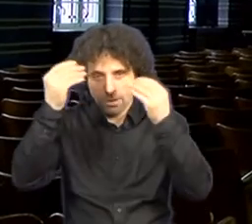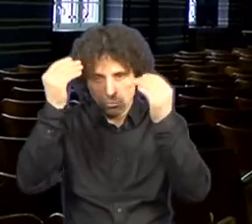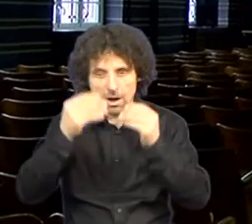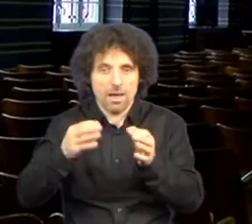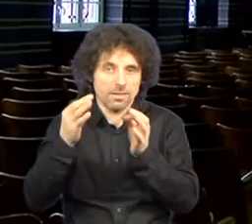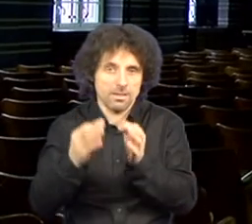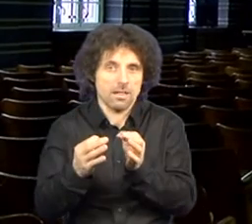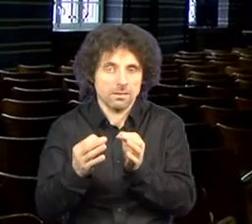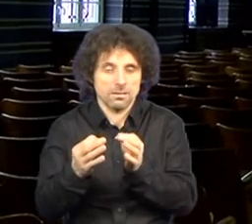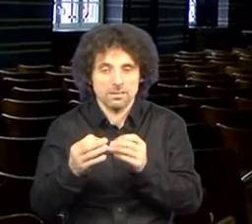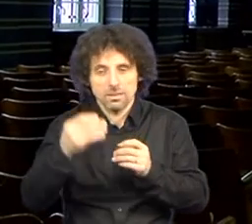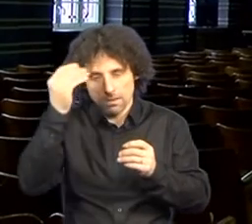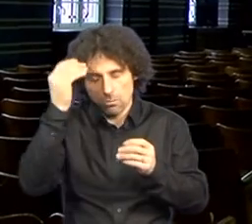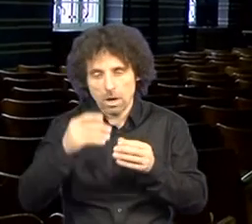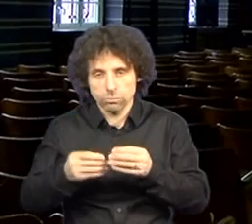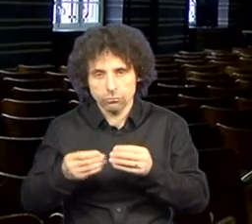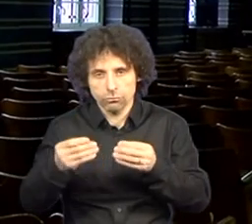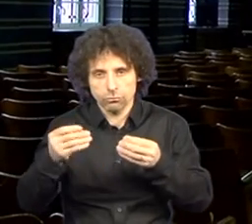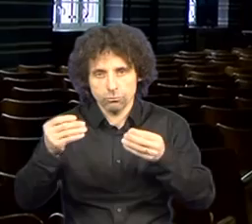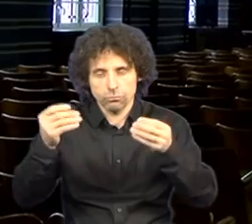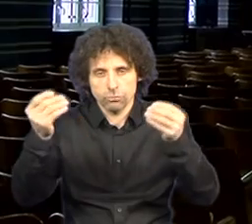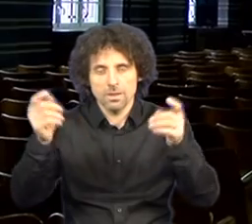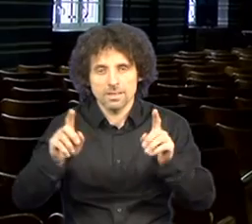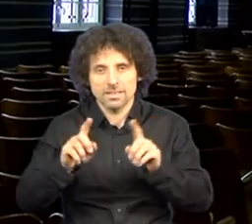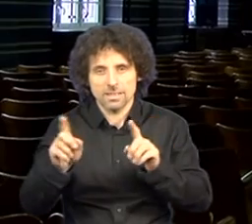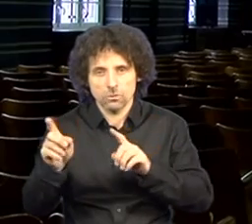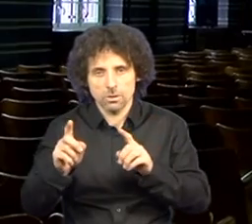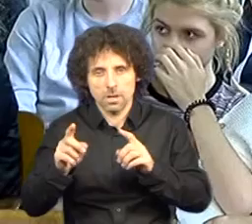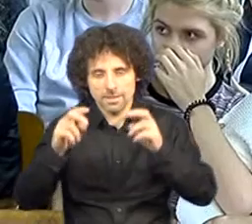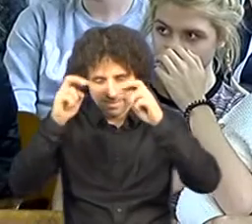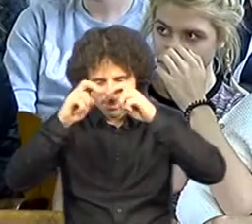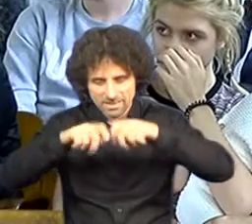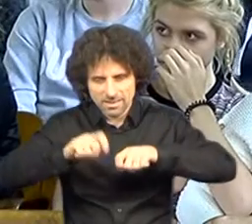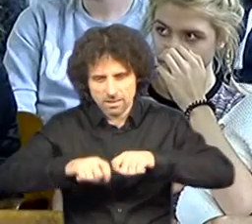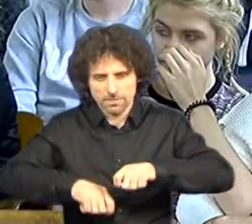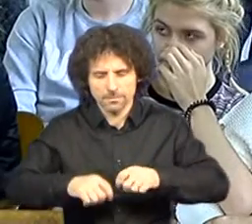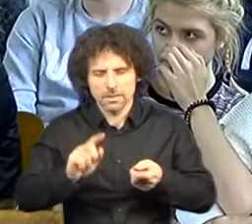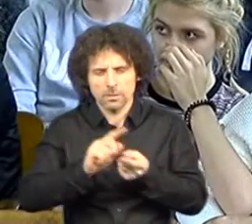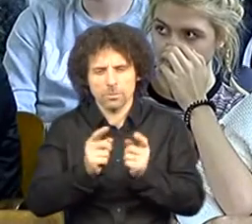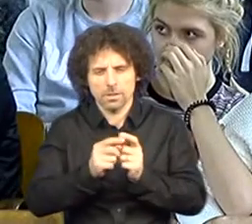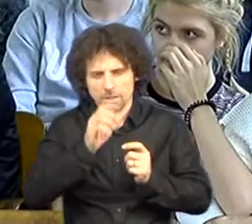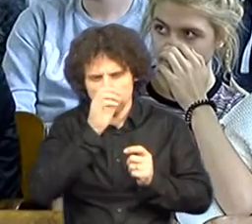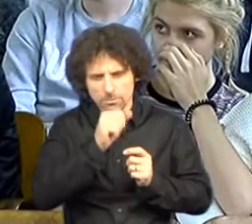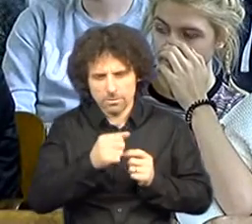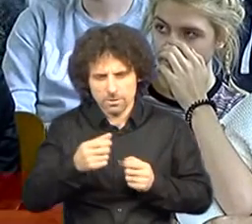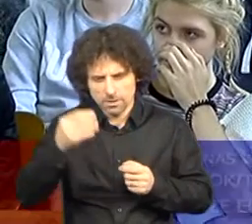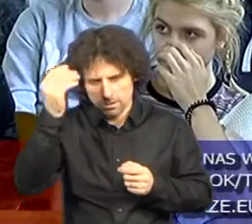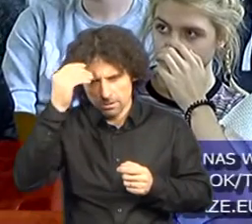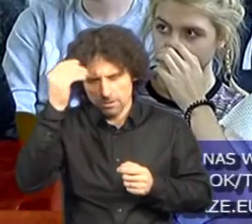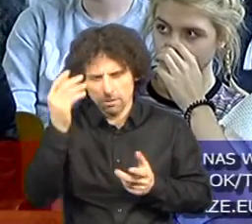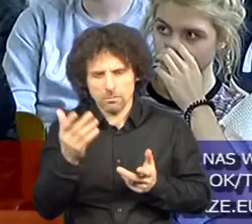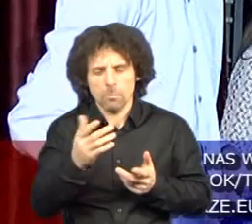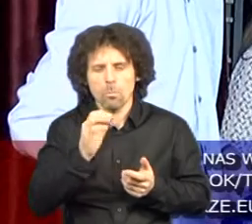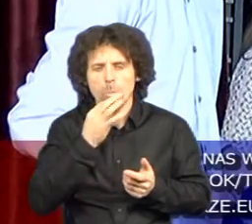a teraz to jest po prostu, no coraz bardziej ma to praktyczne znaczenie w diagnostyce. Spotkania z zebrzańskimi naukowcami mają być dla